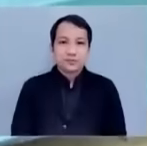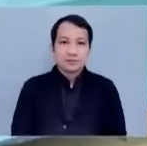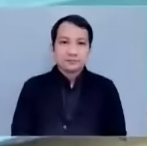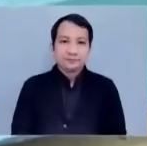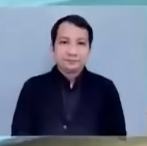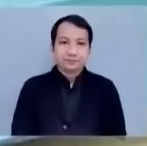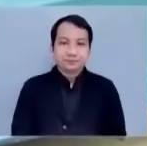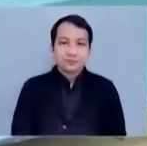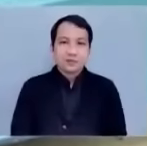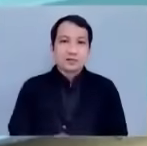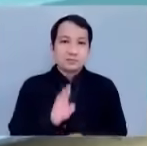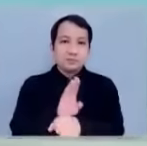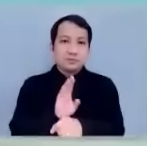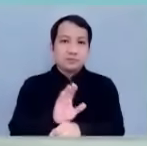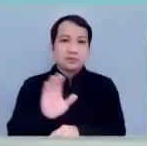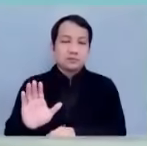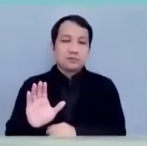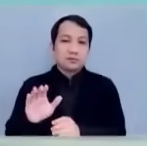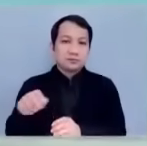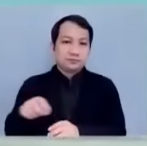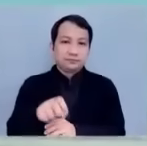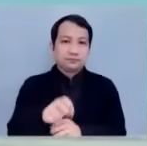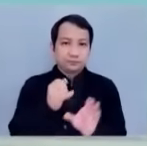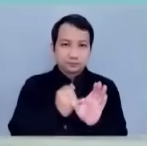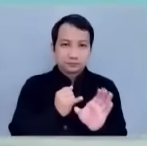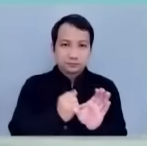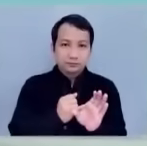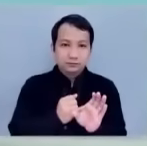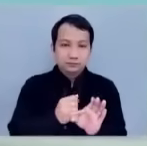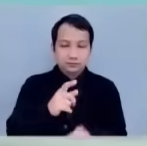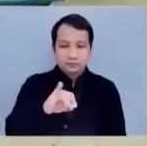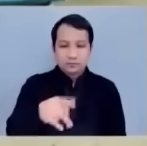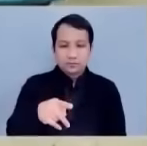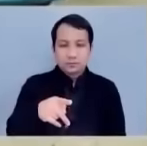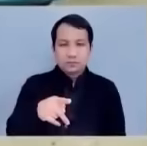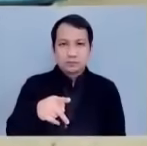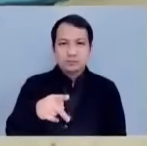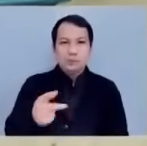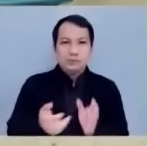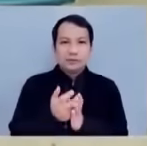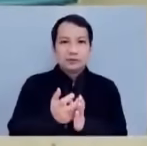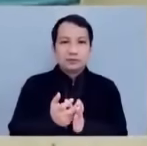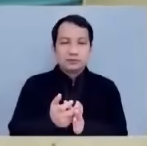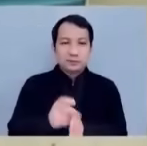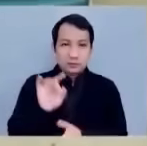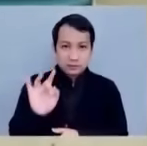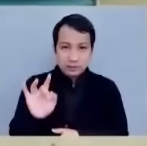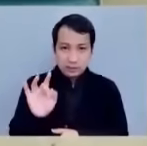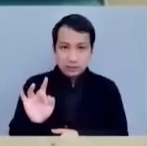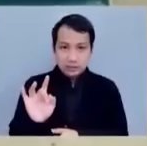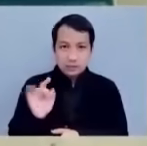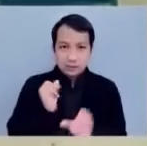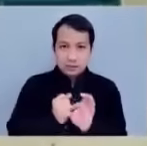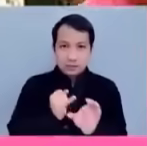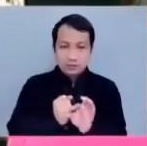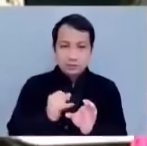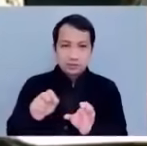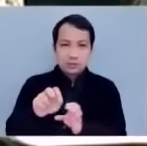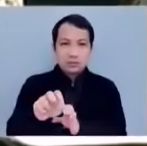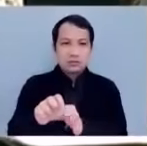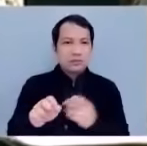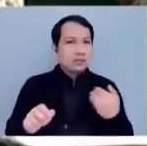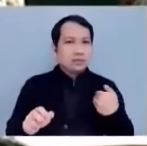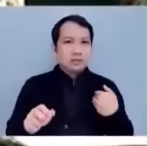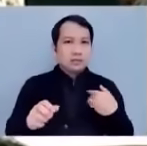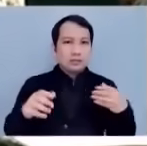Business as usual pa rin ang ruta na ito ng jeepney na biyaheng tipas Pasig. Ni isa sa 80 jeepney na tumatakbo sa rutang ito, hindi bumuo o